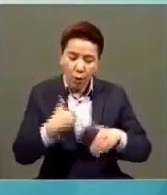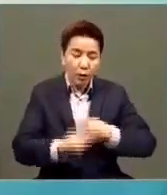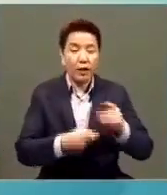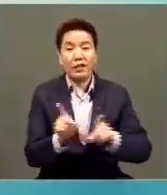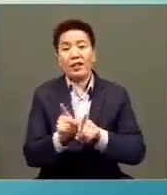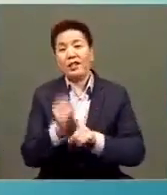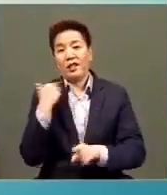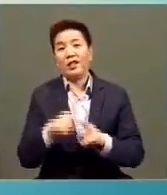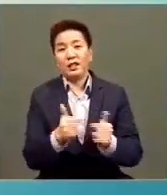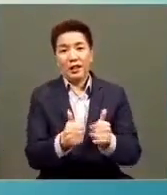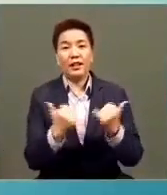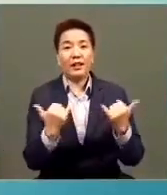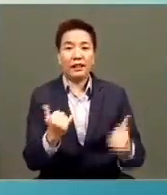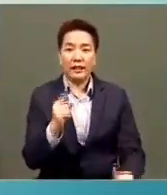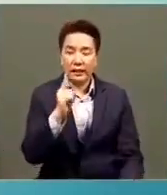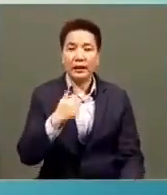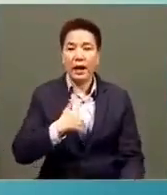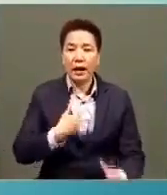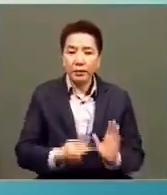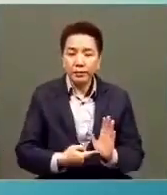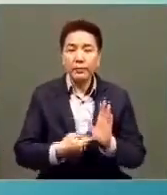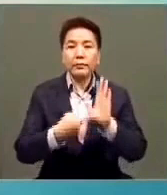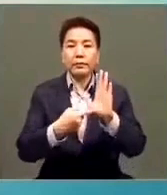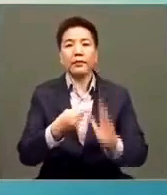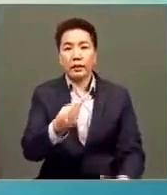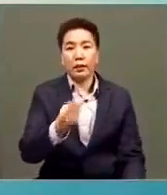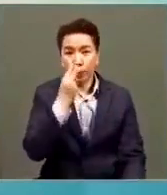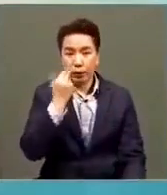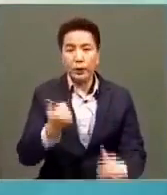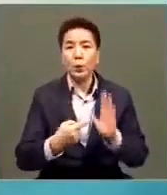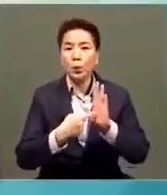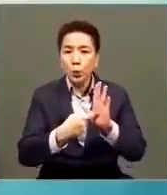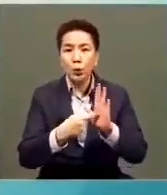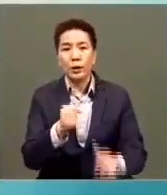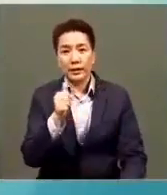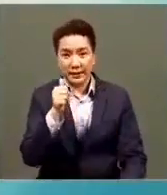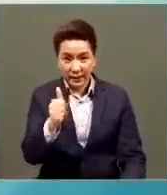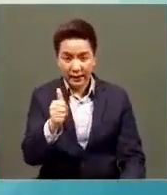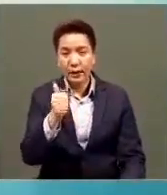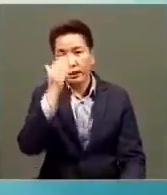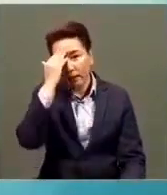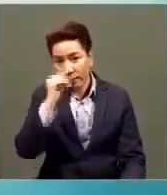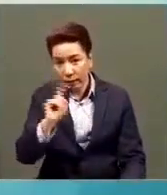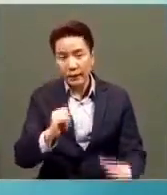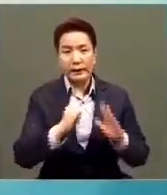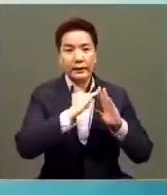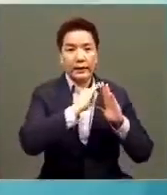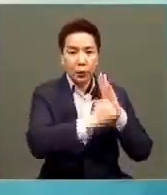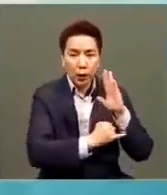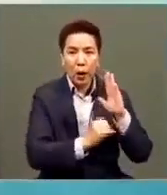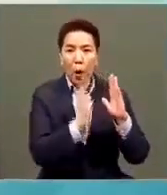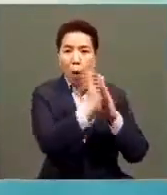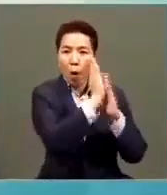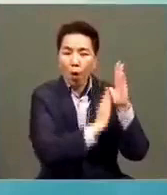ขึ้นอย่างไรก็ตามนะคะอยากสะท้อนให้เห็นว่านี่เป็นตัวอย่างที่ดีค่ะก็คือว่าแต่ละจังหวัดมีการศึกษาปัญห